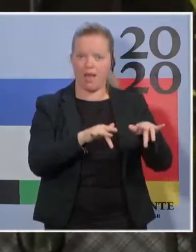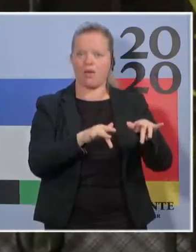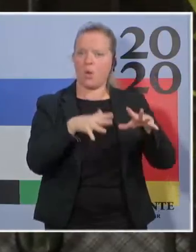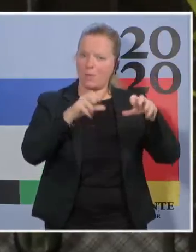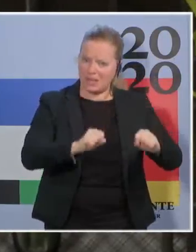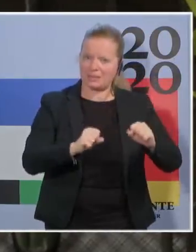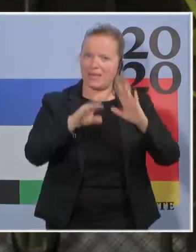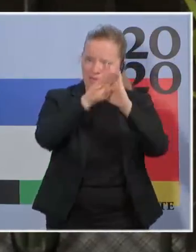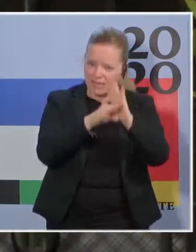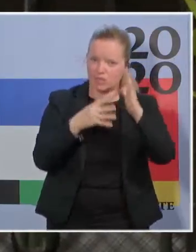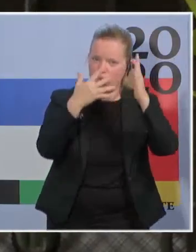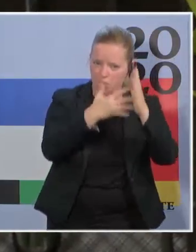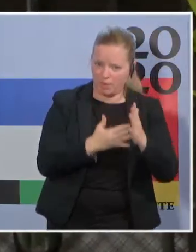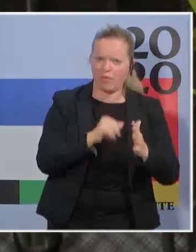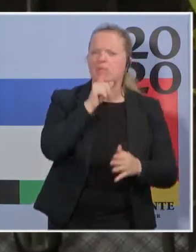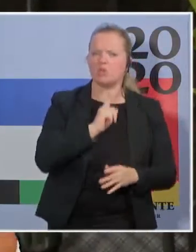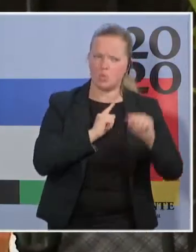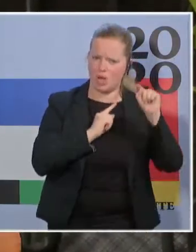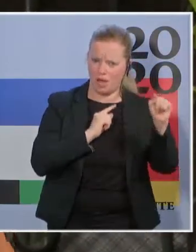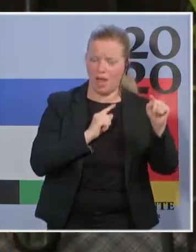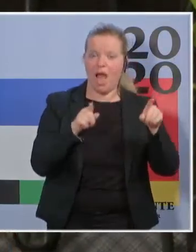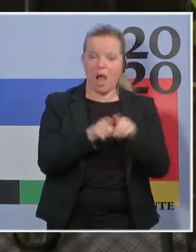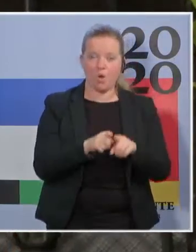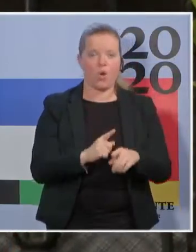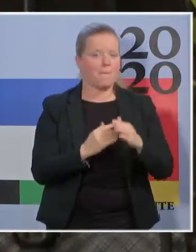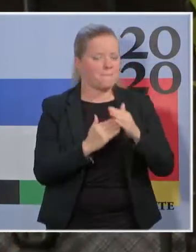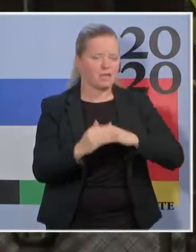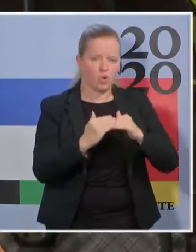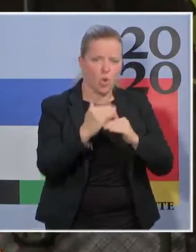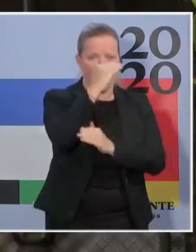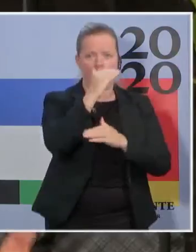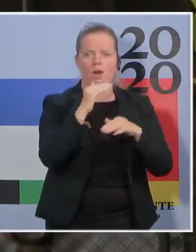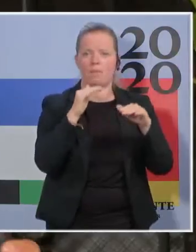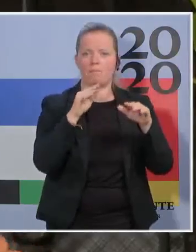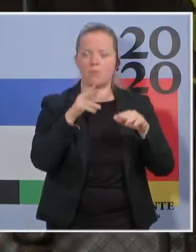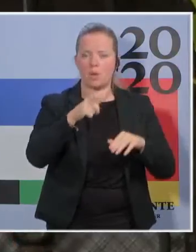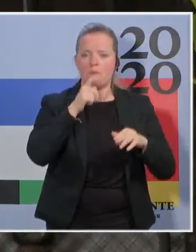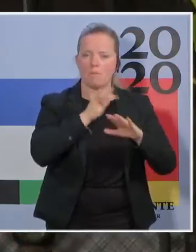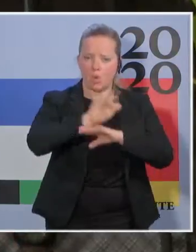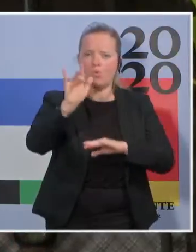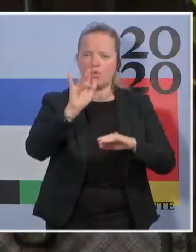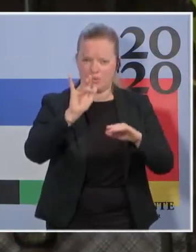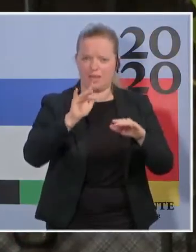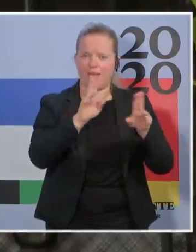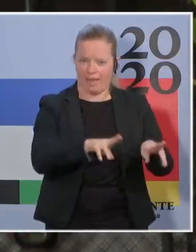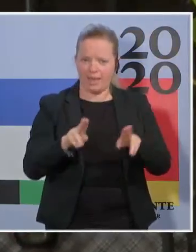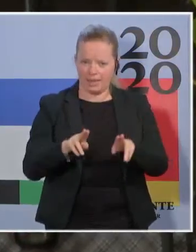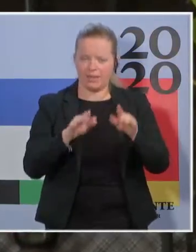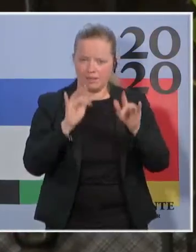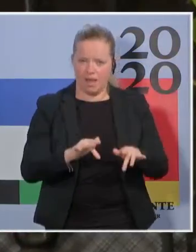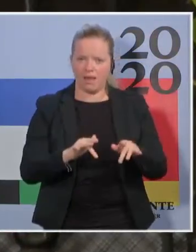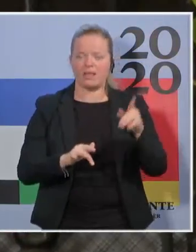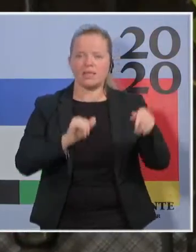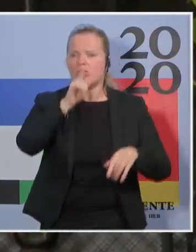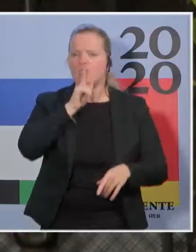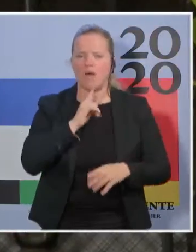zu überprüfen. Der Supreme Court ist auch höchstes Berufungsgericht, also nicht nur für Verfassungsfragen zuständig. Es sind